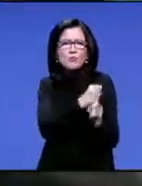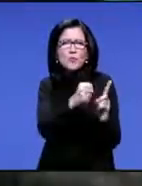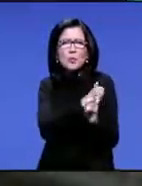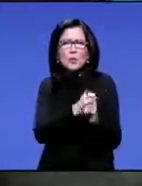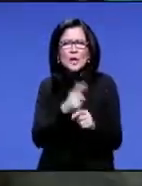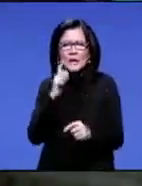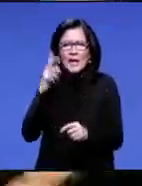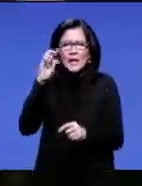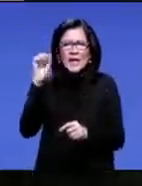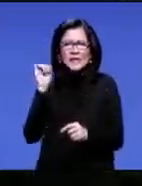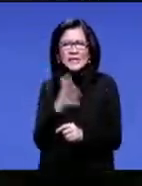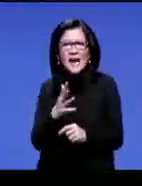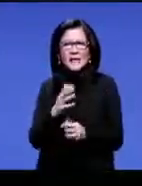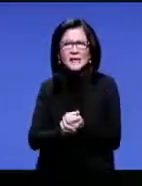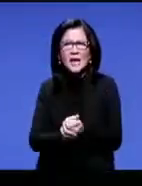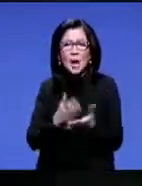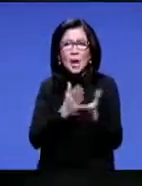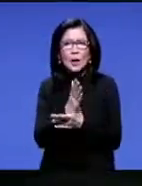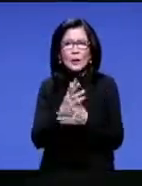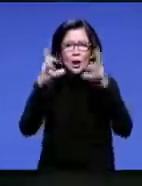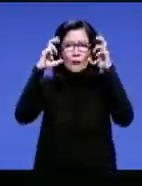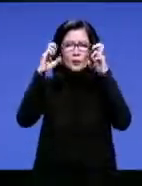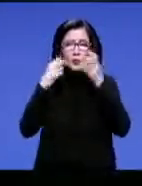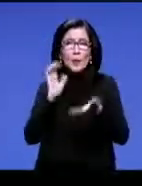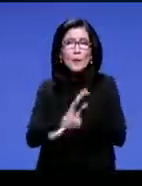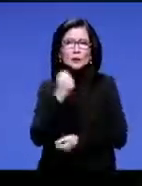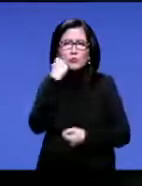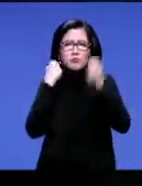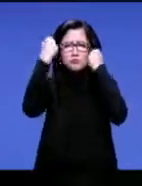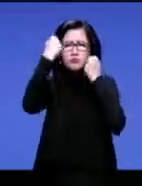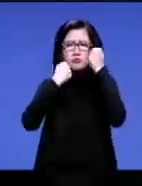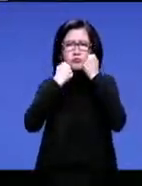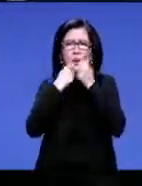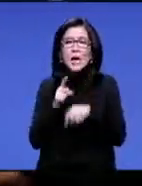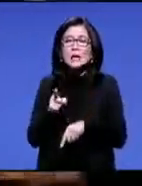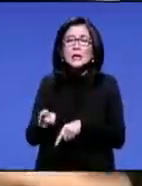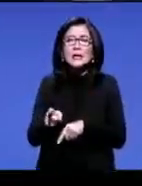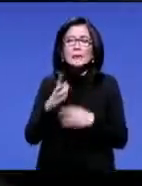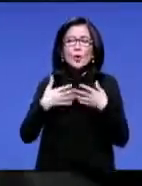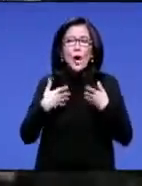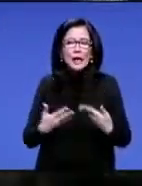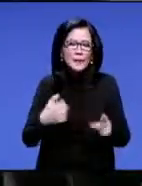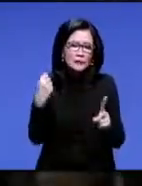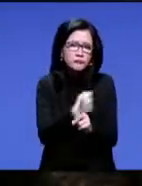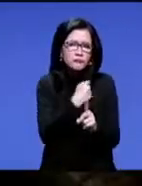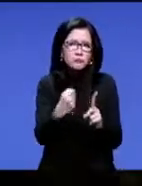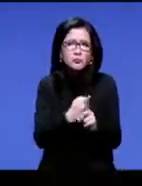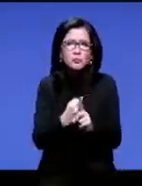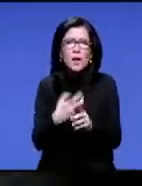membuat kegaduhan lewat cerita dan foto-foto wajah yang lebam dan bengkak yang diklaim akibat penganiayaan. Belakangan didapat